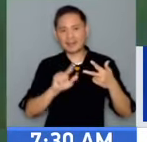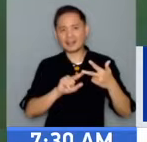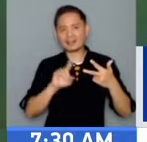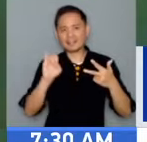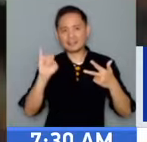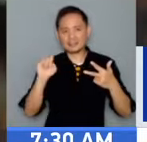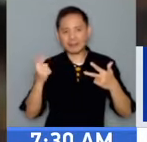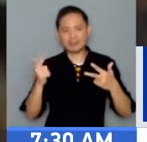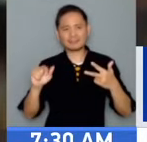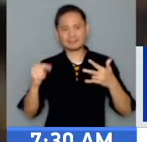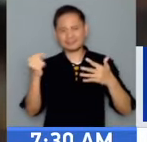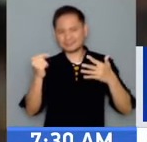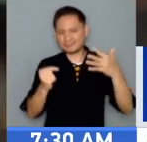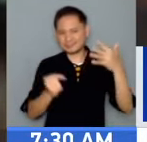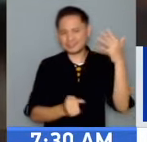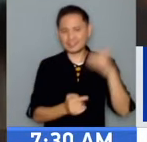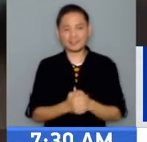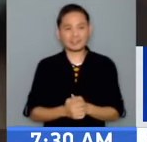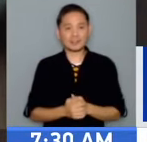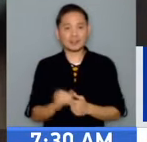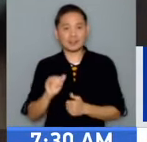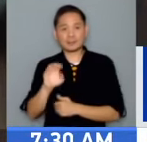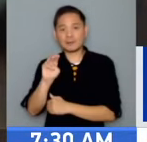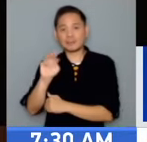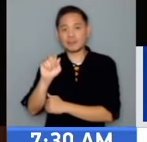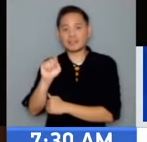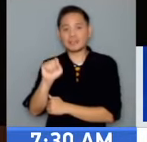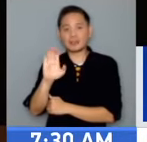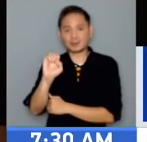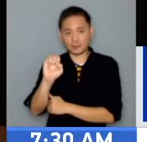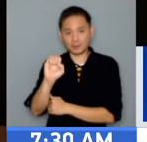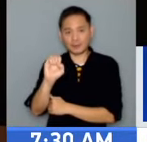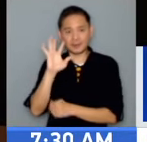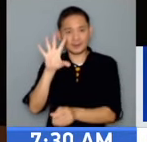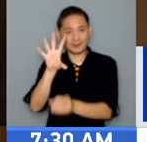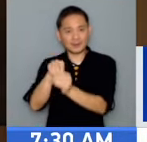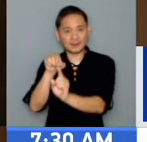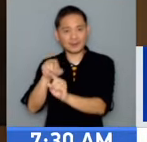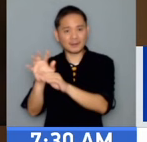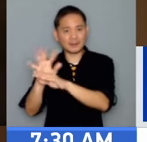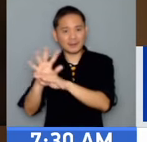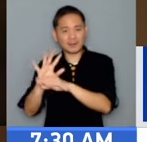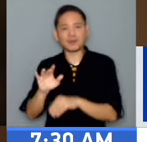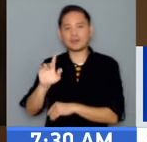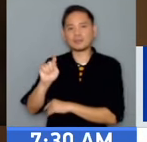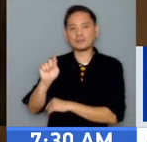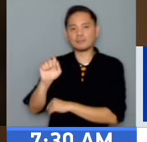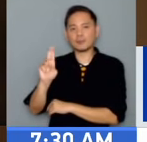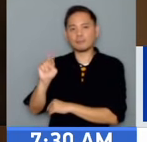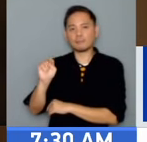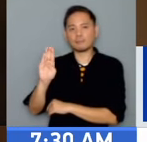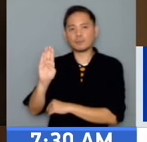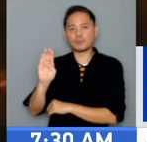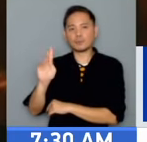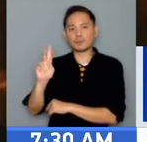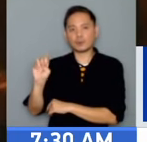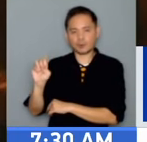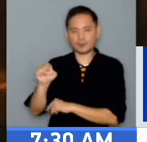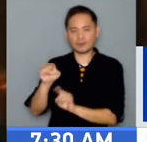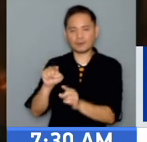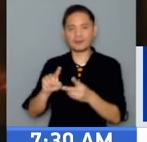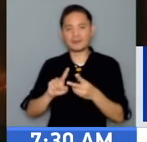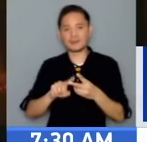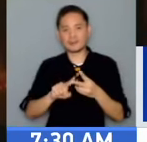natin sa UH Barkada na si Mateo Guidicelli ang bibida sa fantasy film na Punduko. Si Nakapuso comedian Eugene Domingo at Pok Wang naman